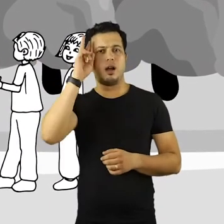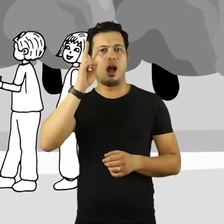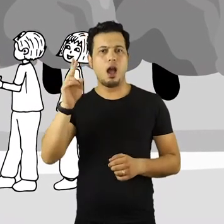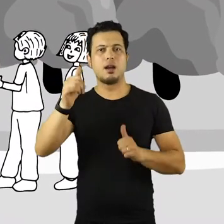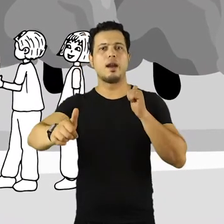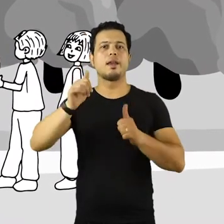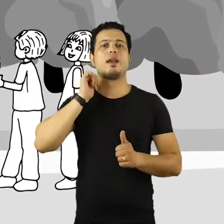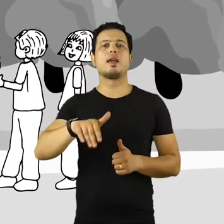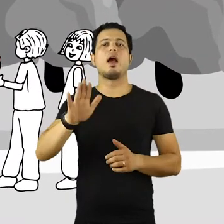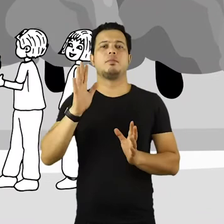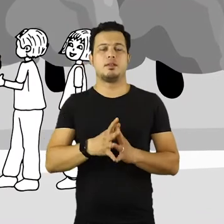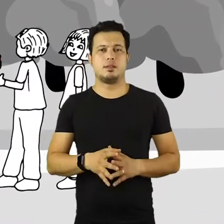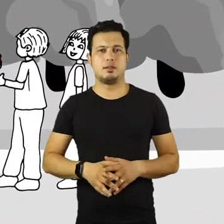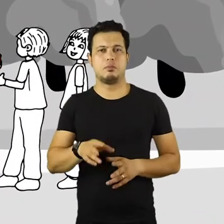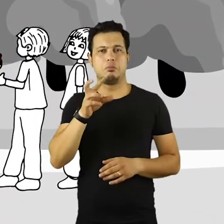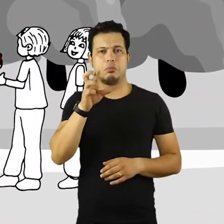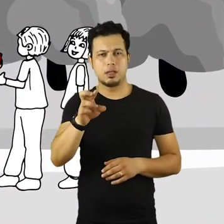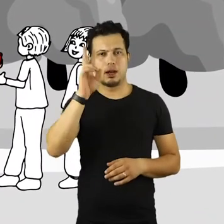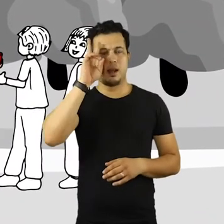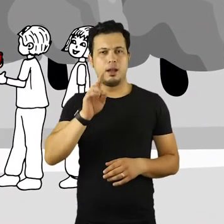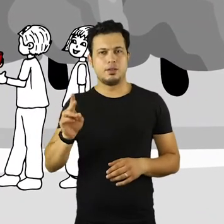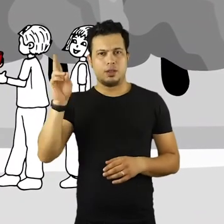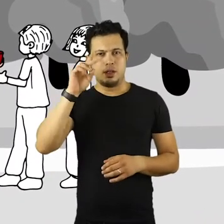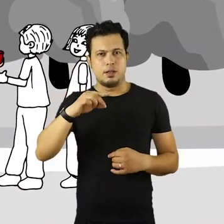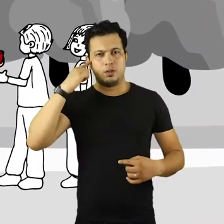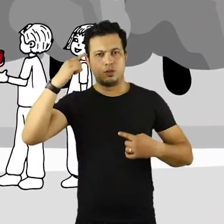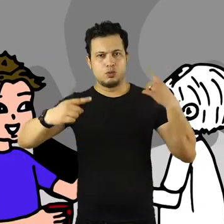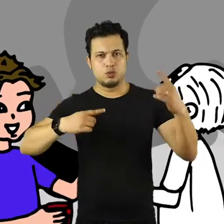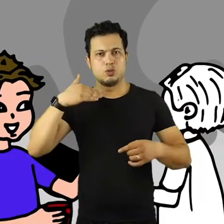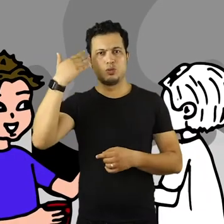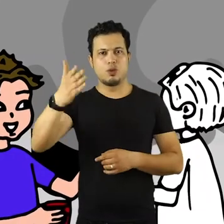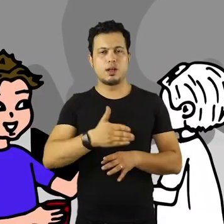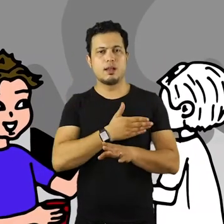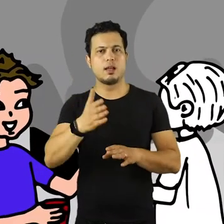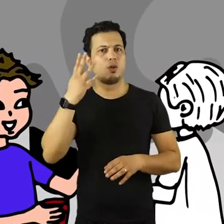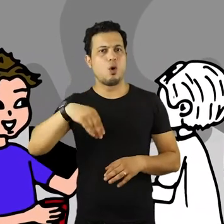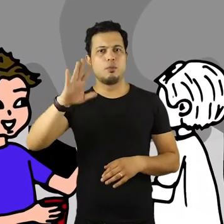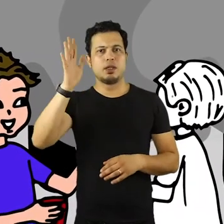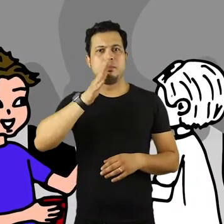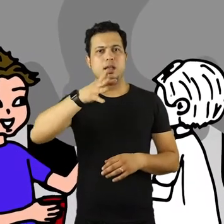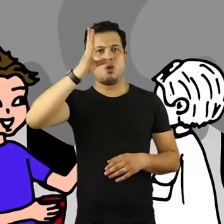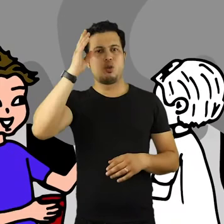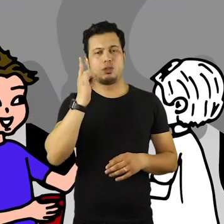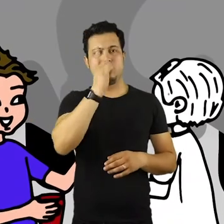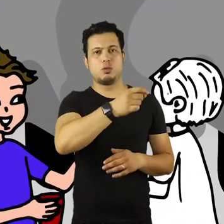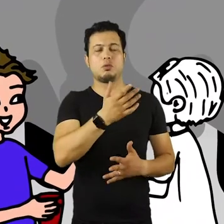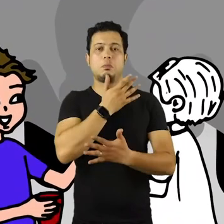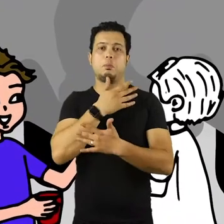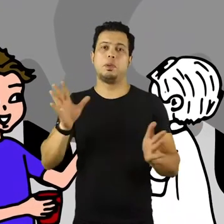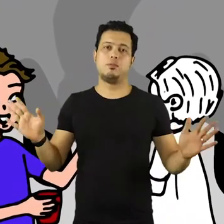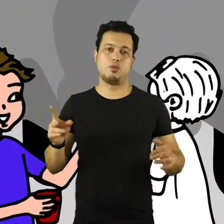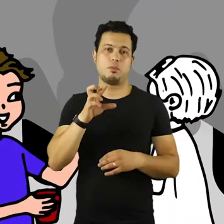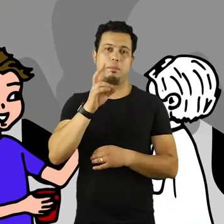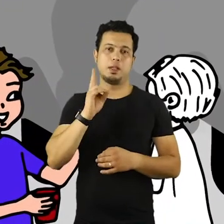geri gelmişti. Pınar endişeyle... Neden işe yaramadı Bilge horoz? Bilmiyorum